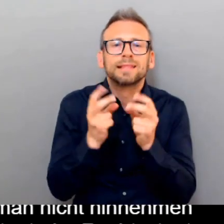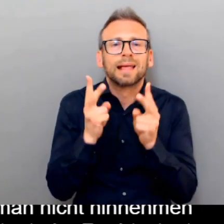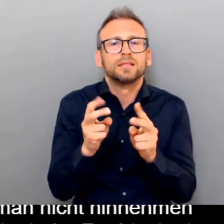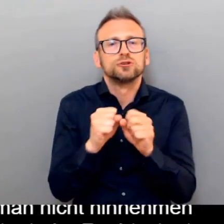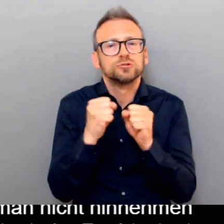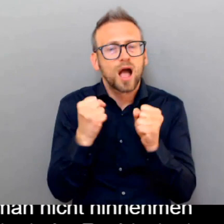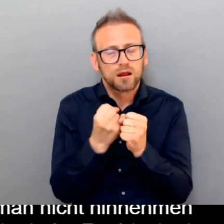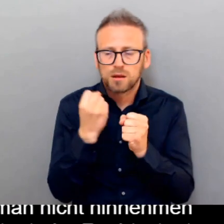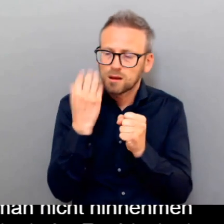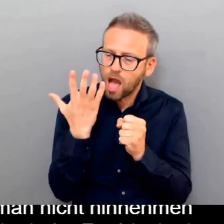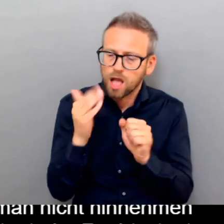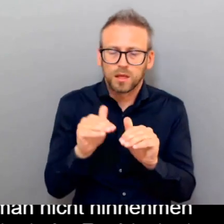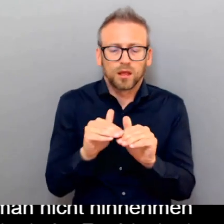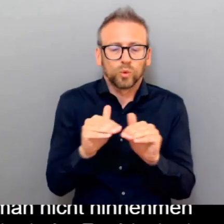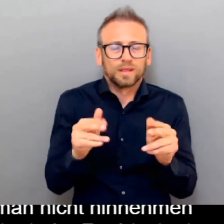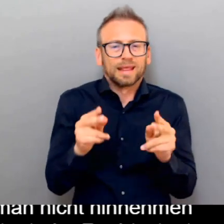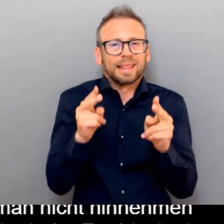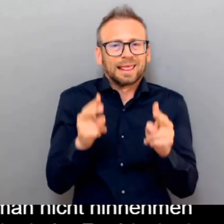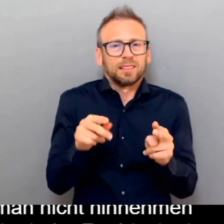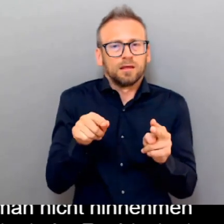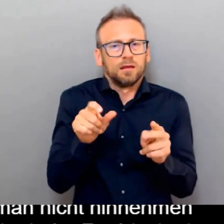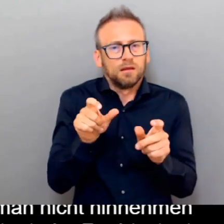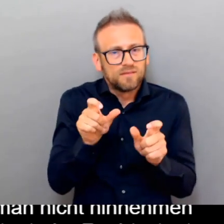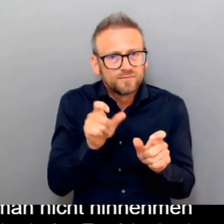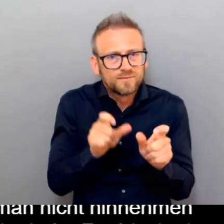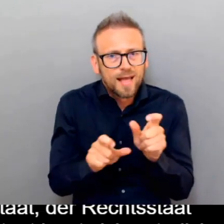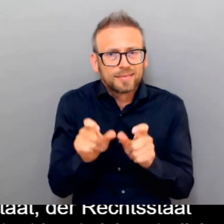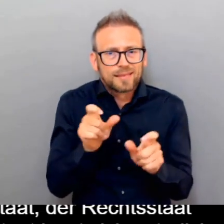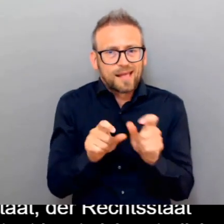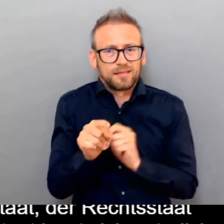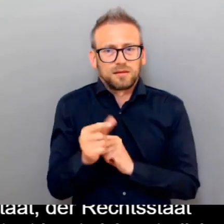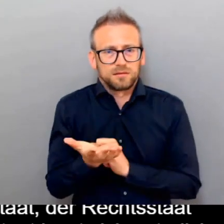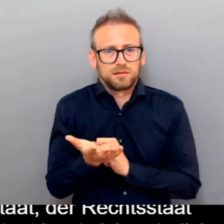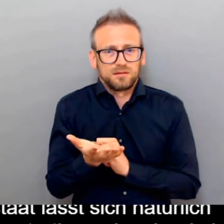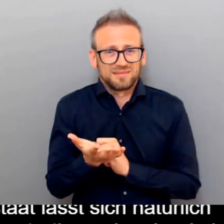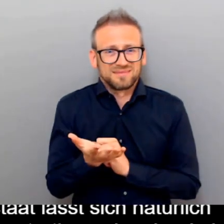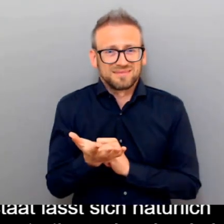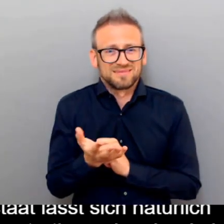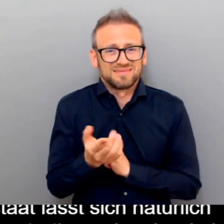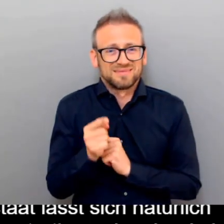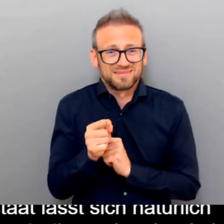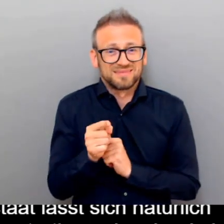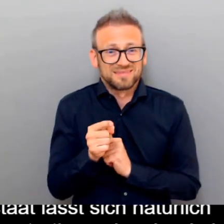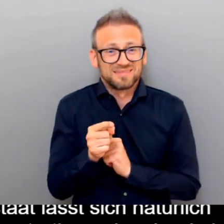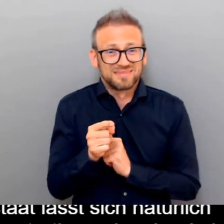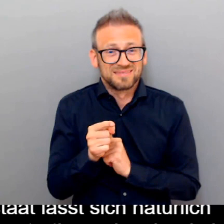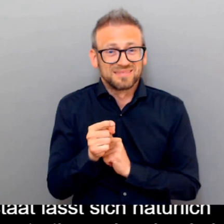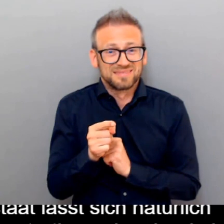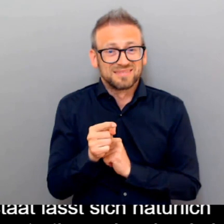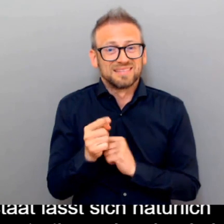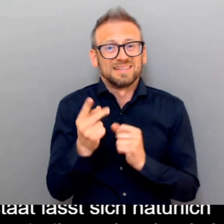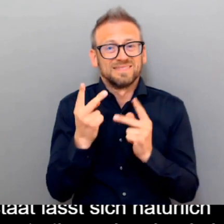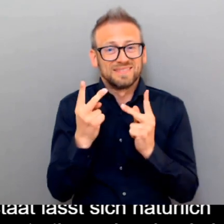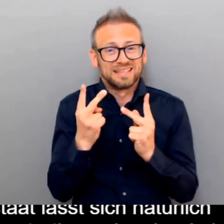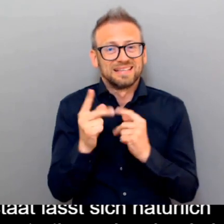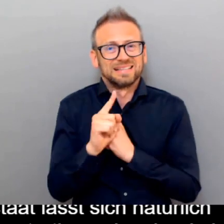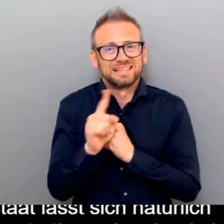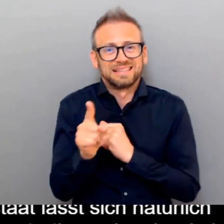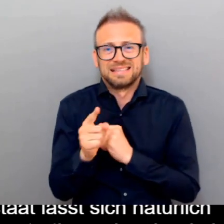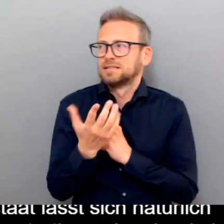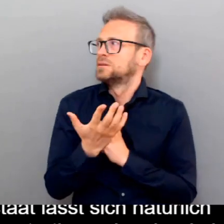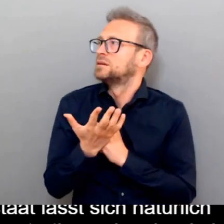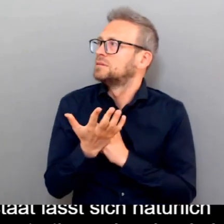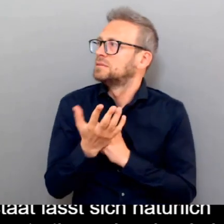mit den Kreisverwaltungsbehörden, also den zuständigen Behörden für die Versammlungen, ein Konzept zu